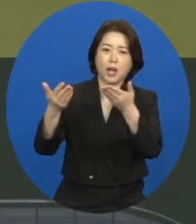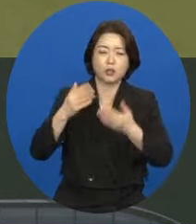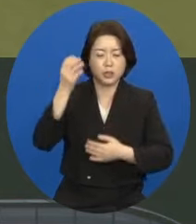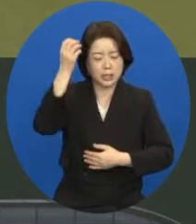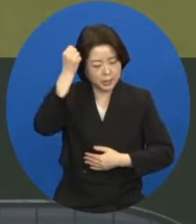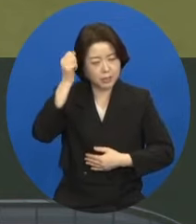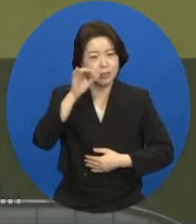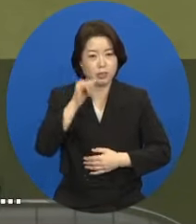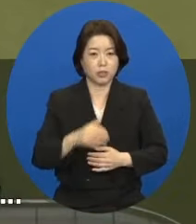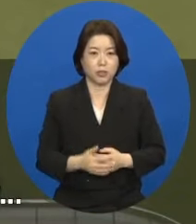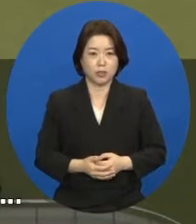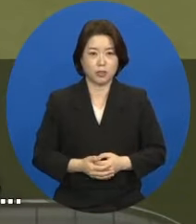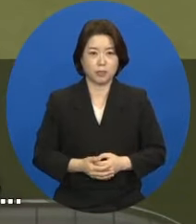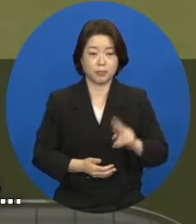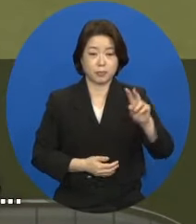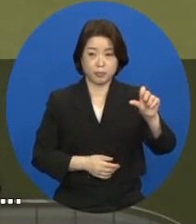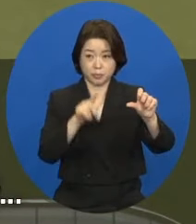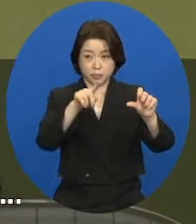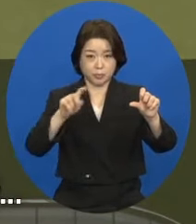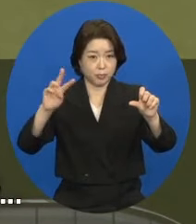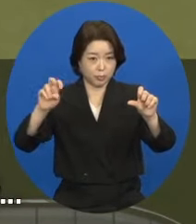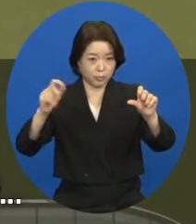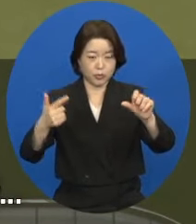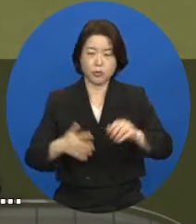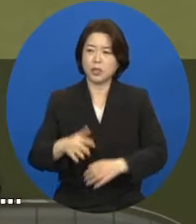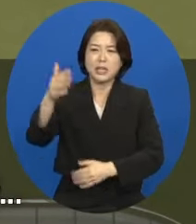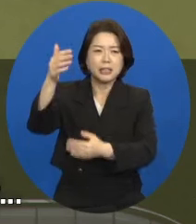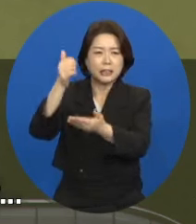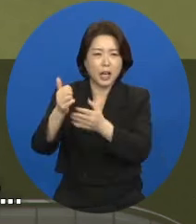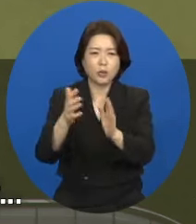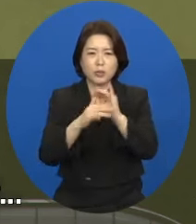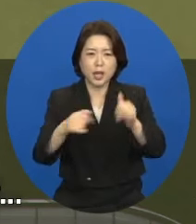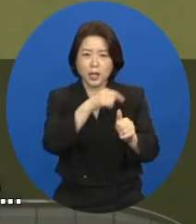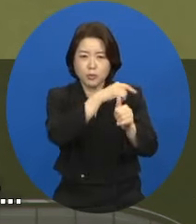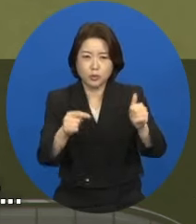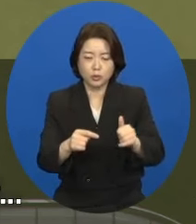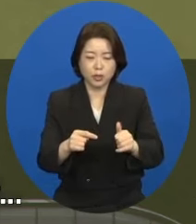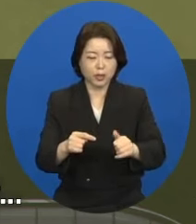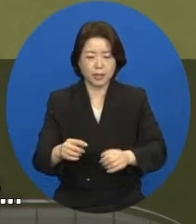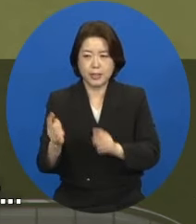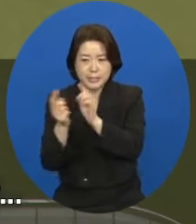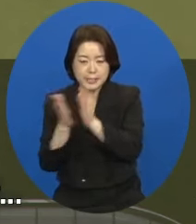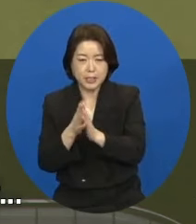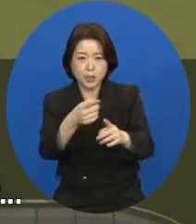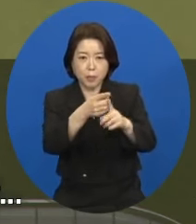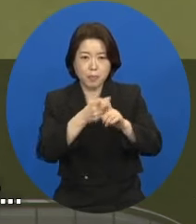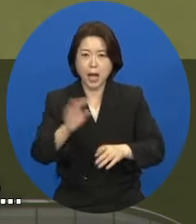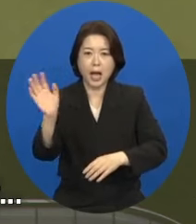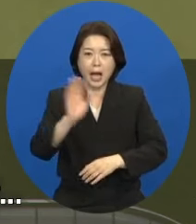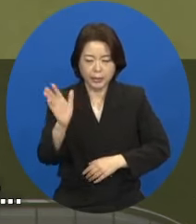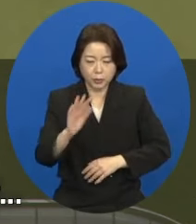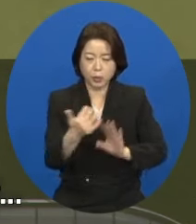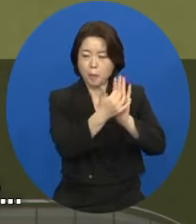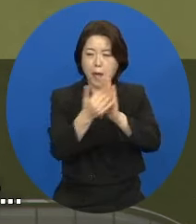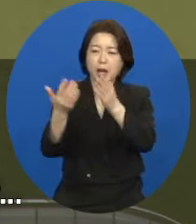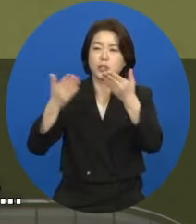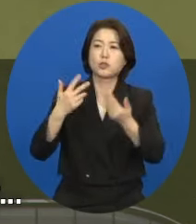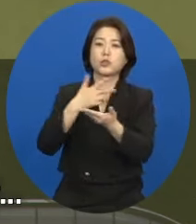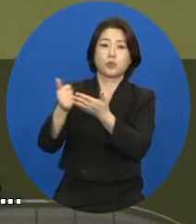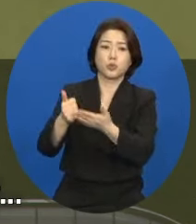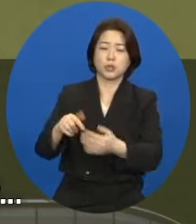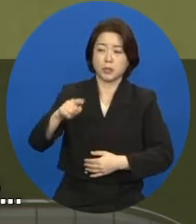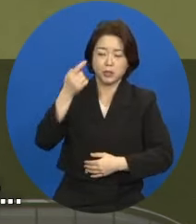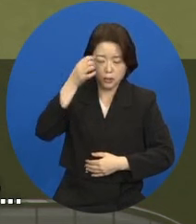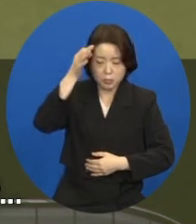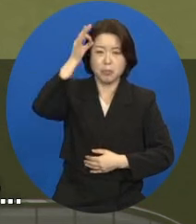자, 26절에 장군께서 사람을 죽이시거나 몸소 원수를 갚지 못하도록 막아주신 분은 주님이십니다. 그 주님을